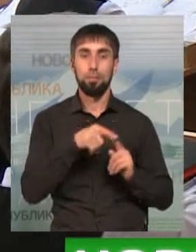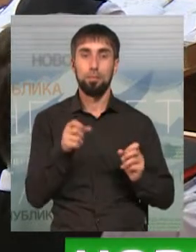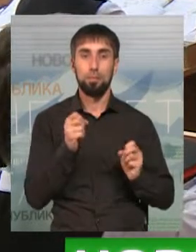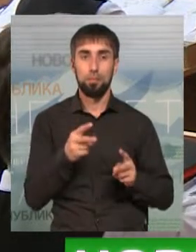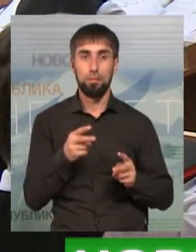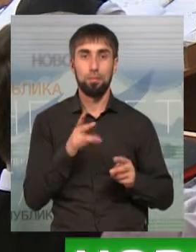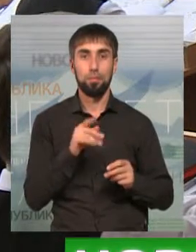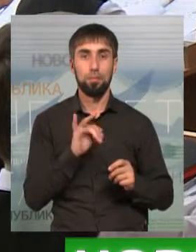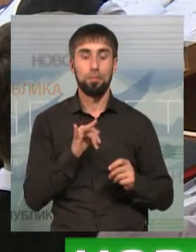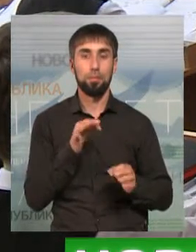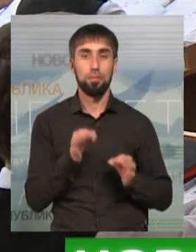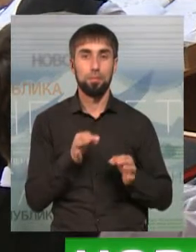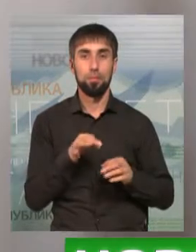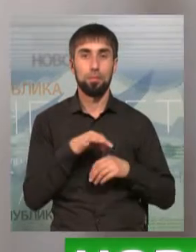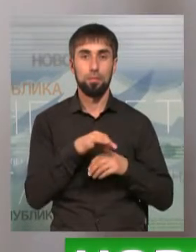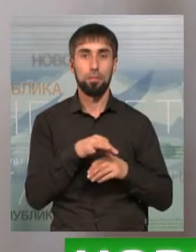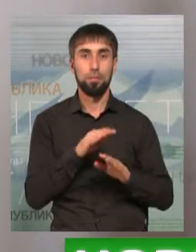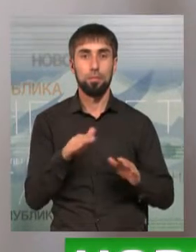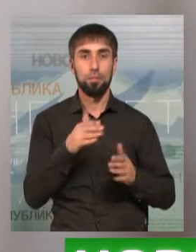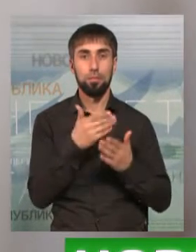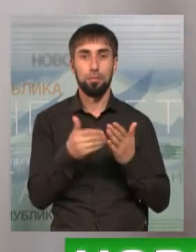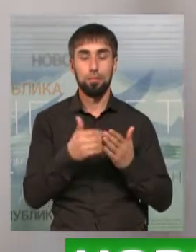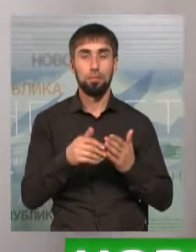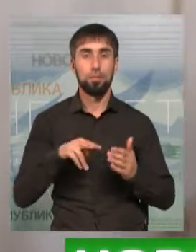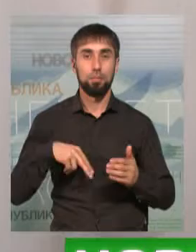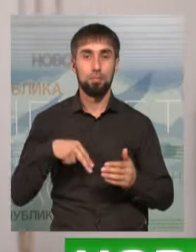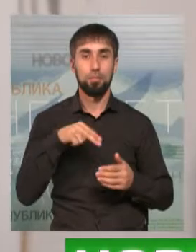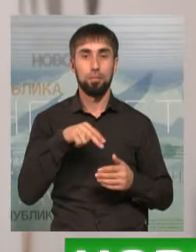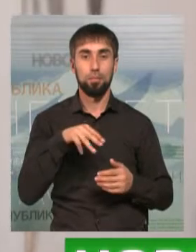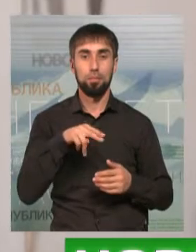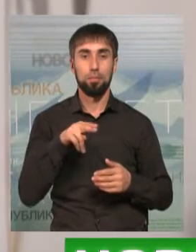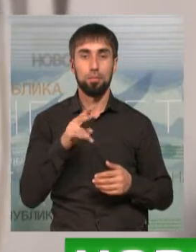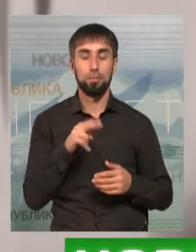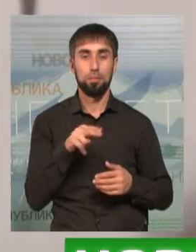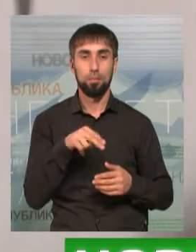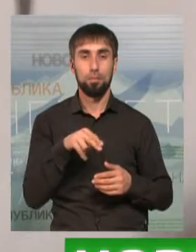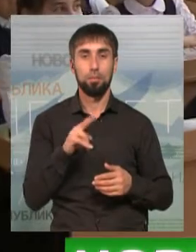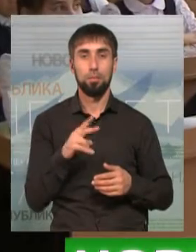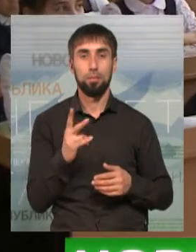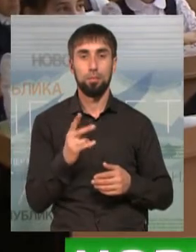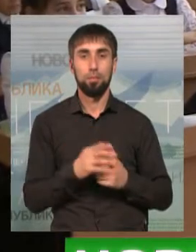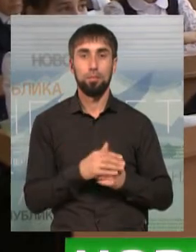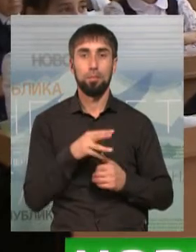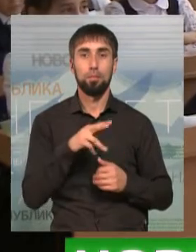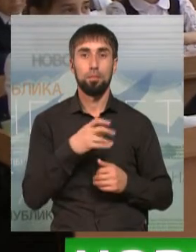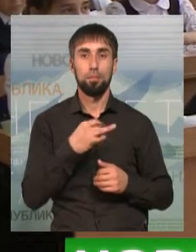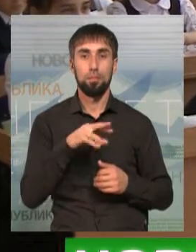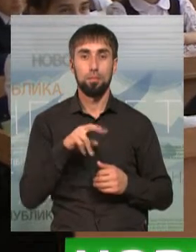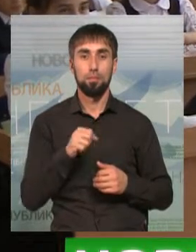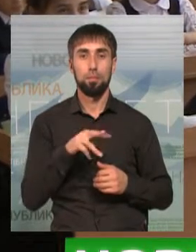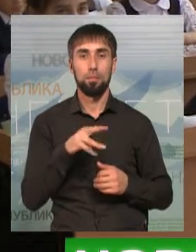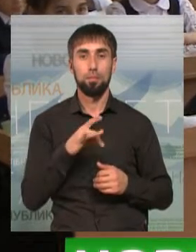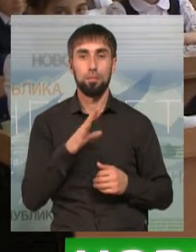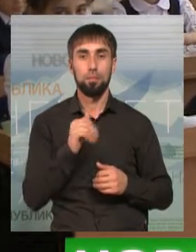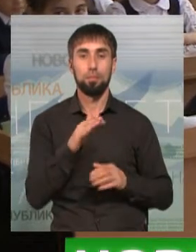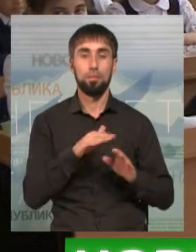как и нормы поведения в обществе, детям разъясняет начальник ПДН по Назрановскому району Лейла Магушкова. Сегодня по плану беседа со